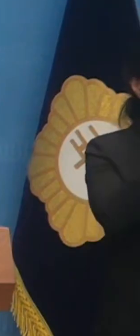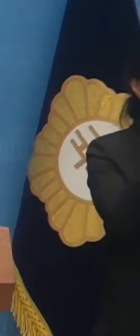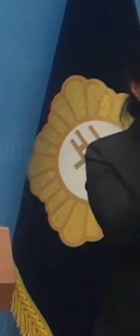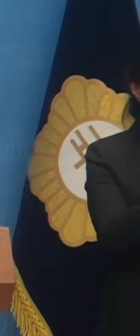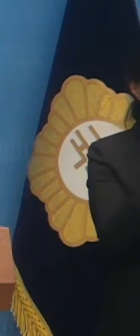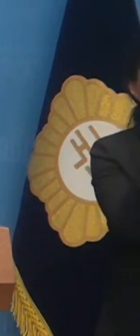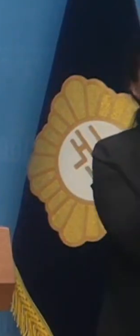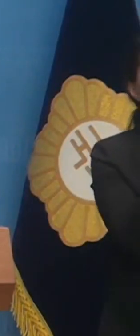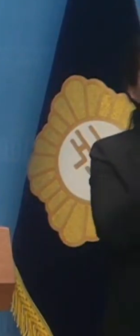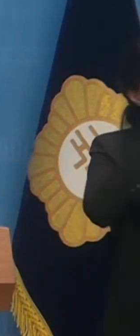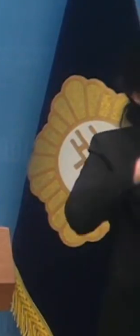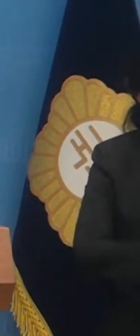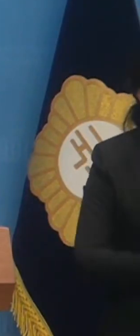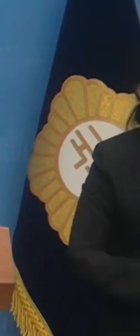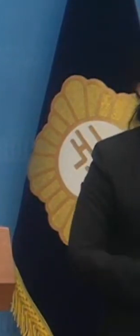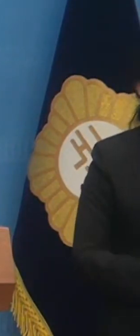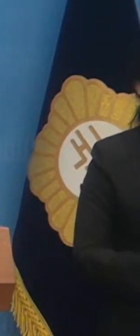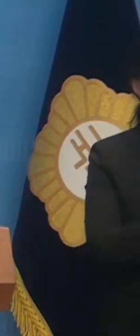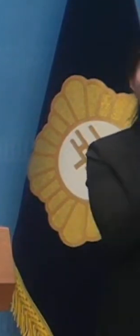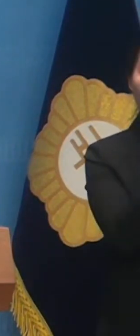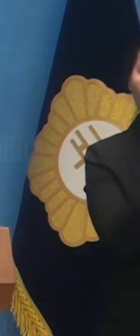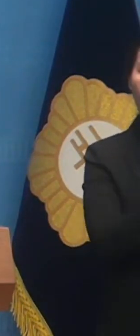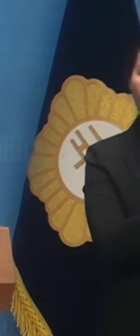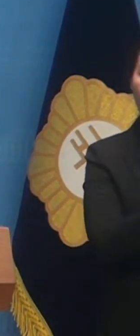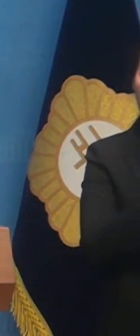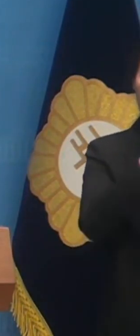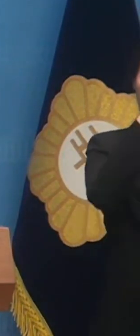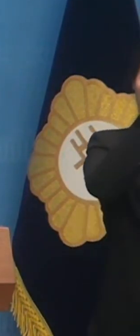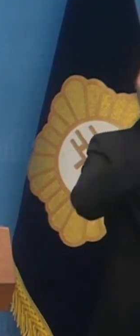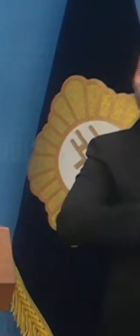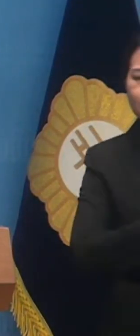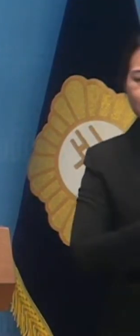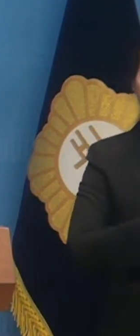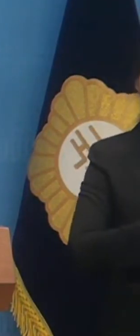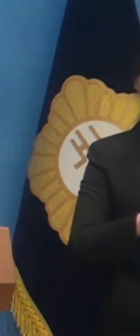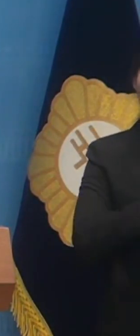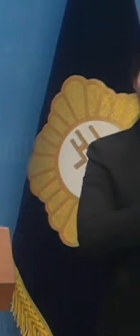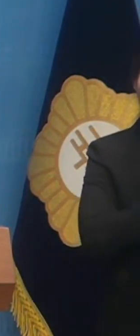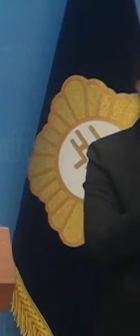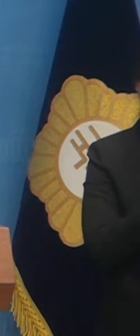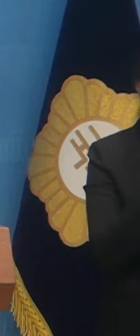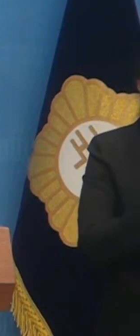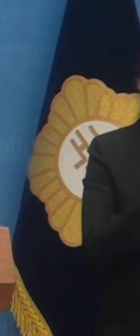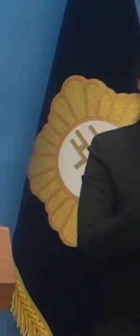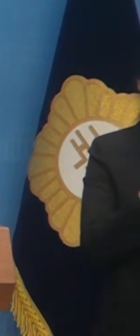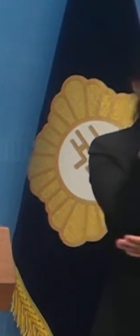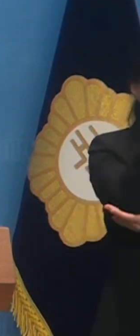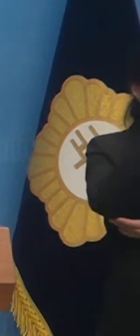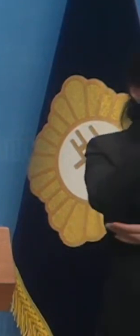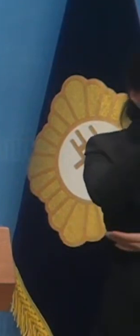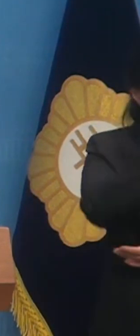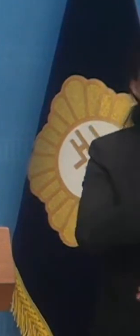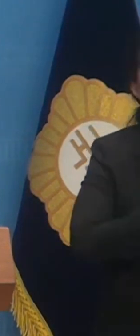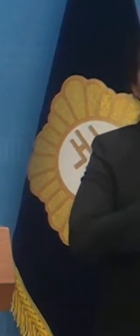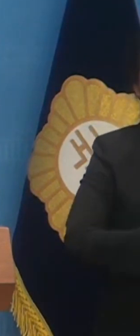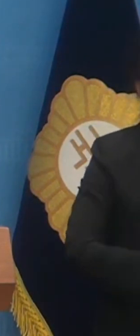대통령실의 해명도 기가 막힙니다. 오 수석의 재산 은닉 의혹을 언론 보도로 알았다고